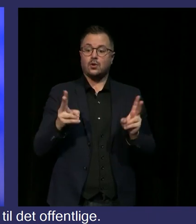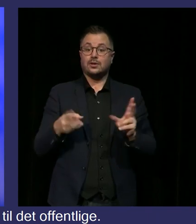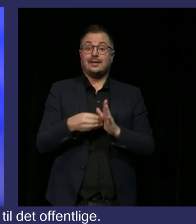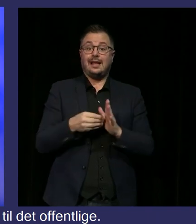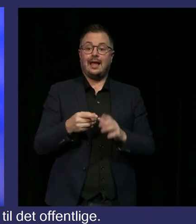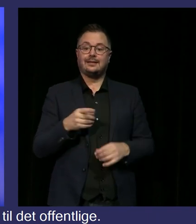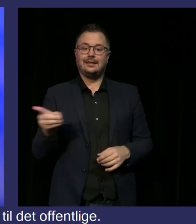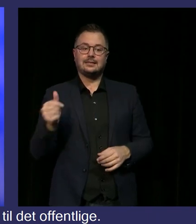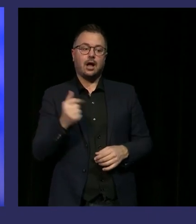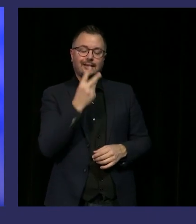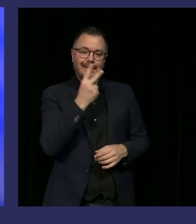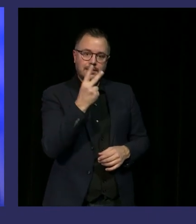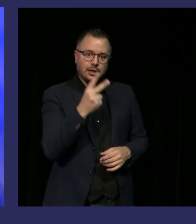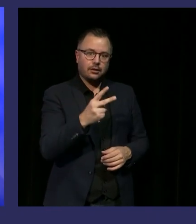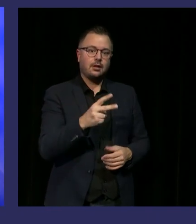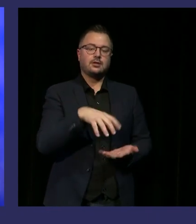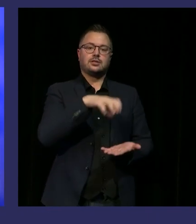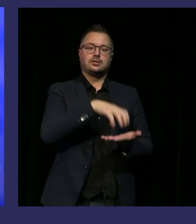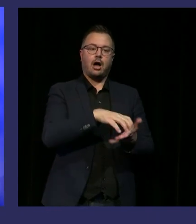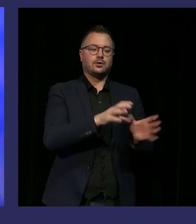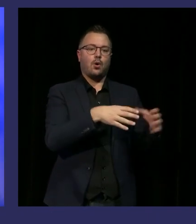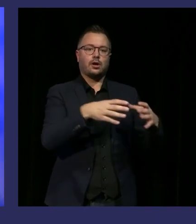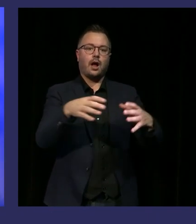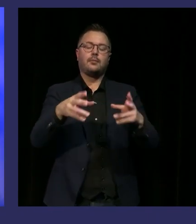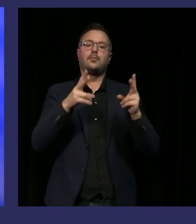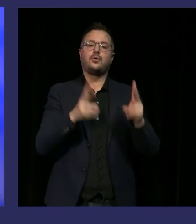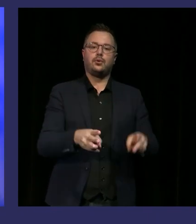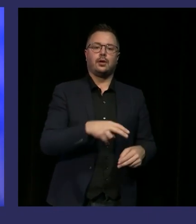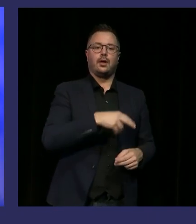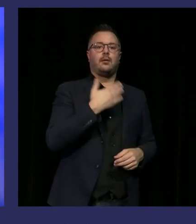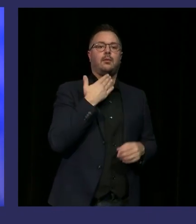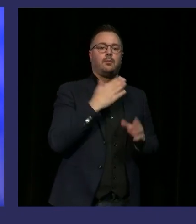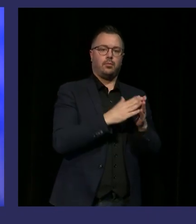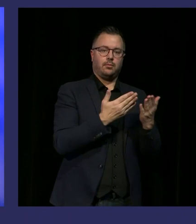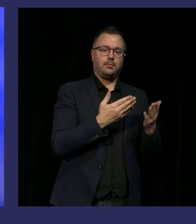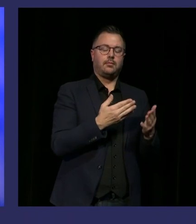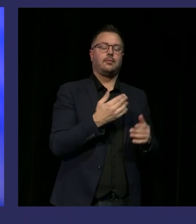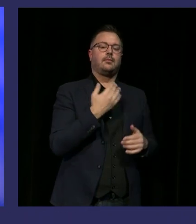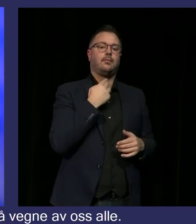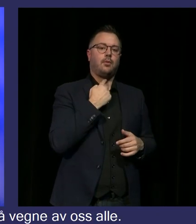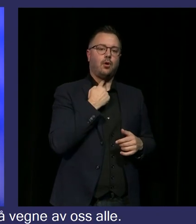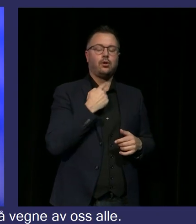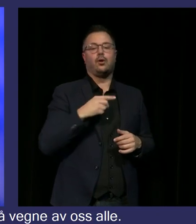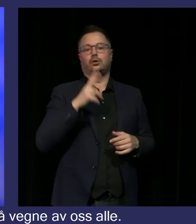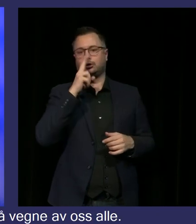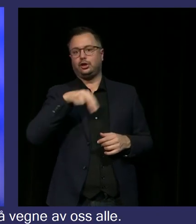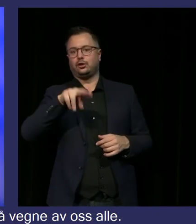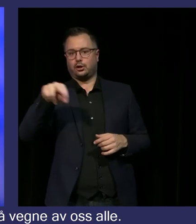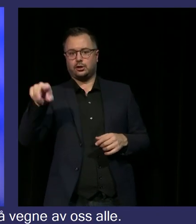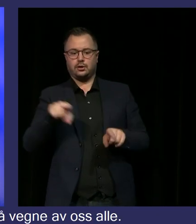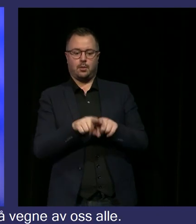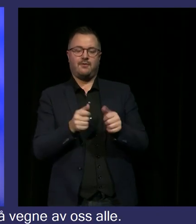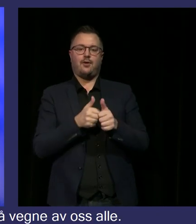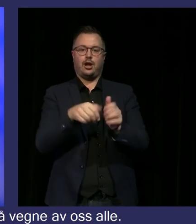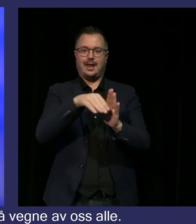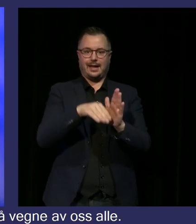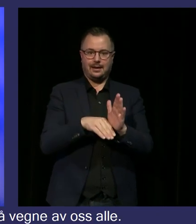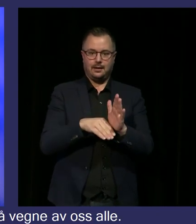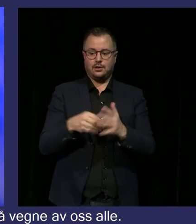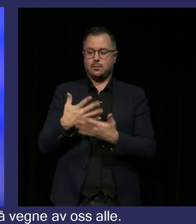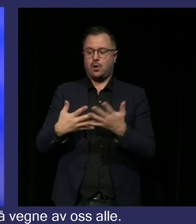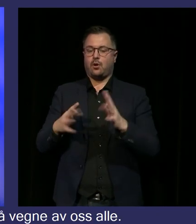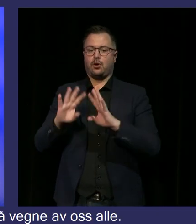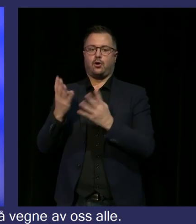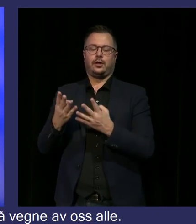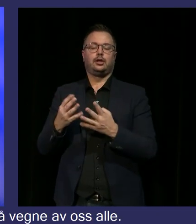med at statsorganene bruker nynorsk og bokmål i tråd med kravene i regelverket. Språkrådet får et klart og tydelig mandat